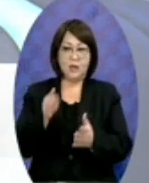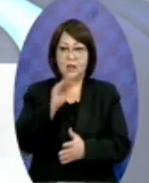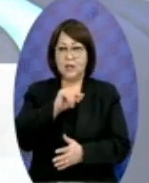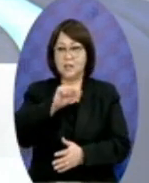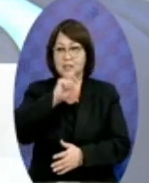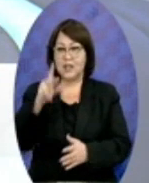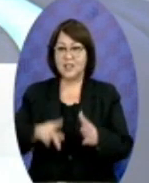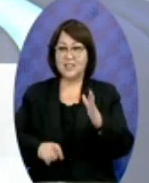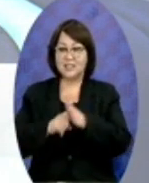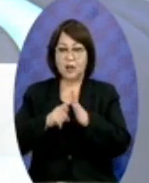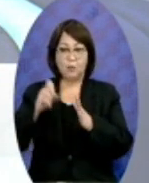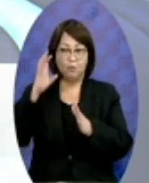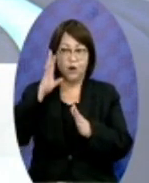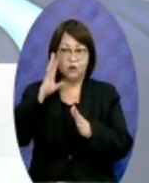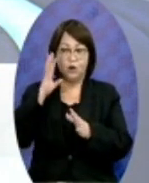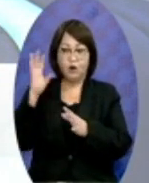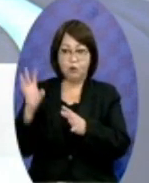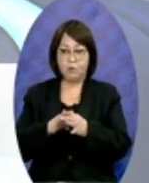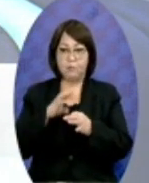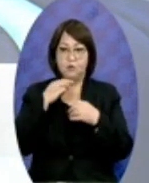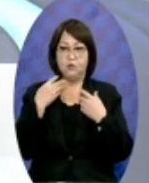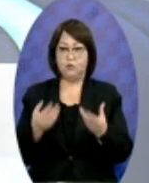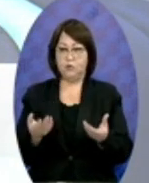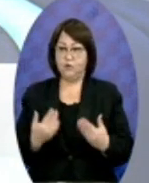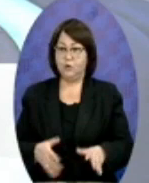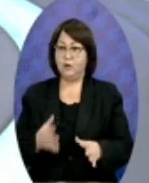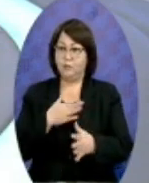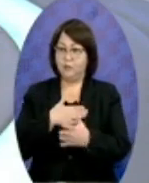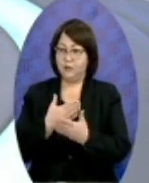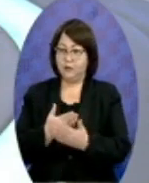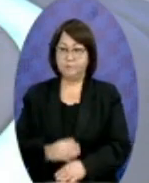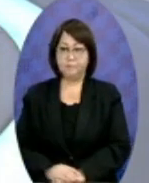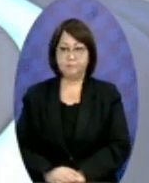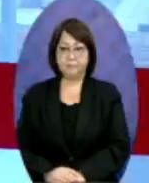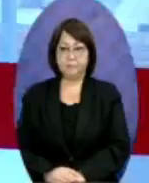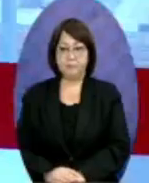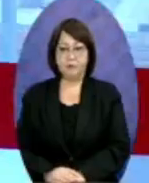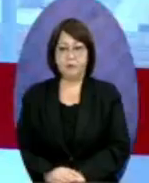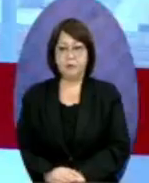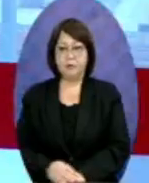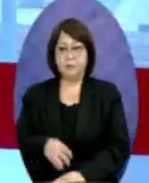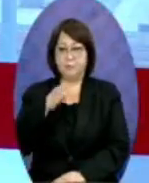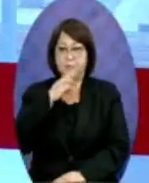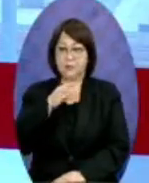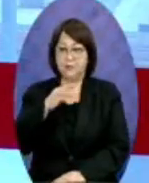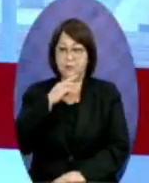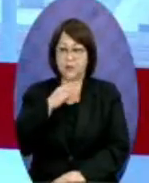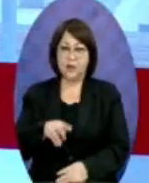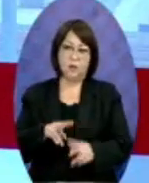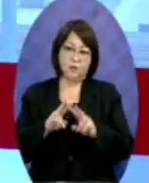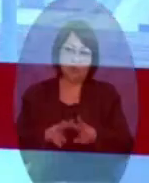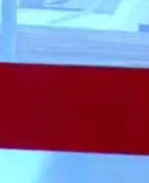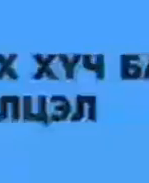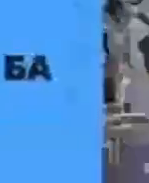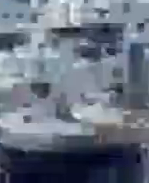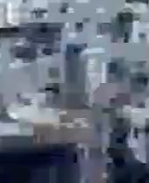хязгаарлахаар болсон бодлоготой холбоотой зарим мэдээллийг онцоллоо. За баярлалаа Санширмаа. Цагийн хөрд мэдээллийн хөтөлбөр үргэлжилж байна.